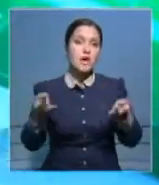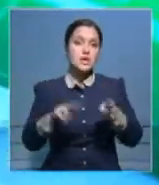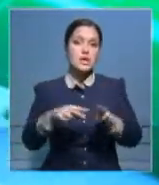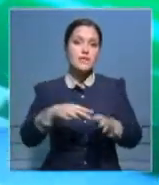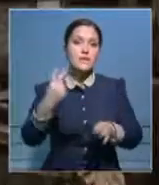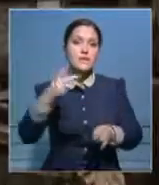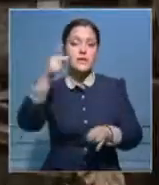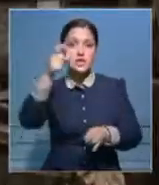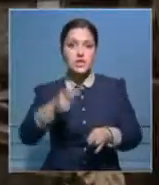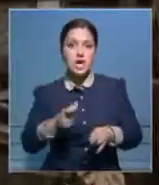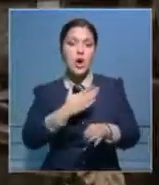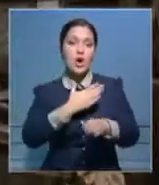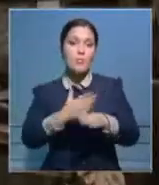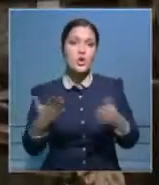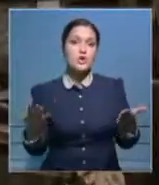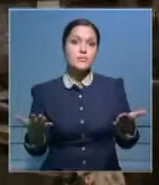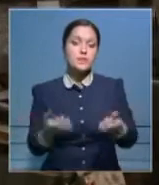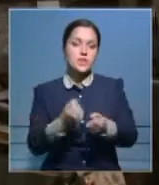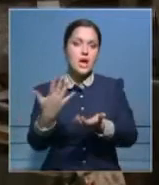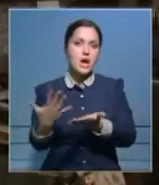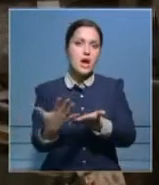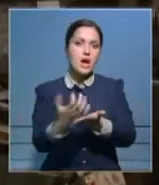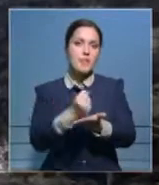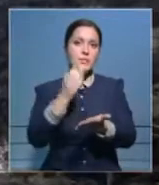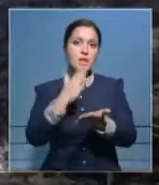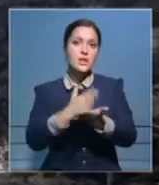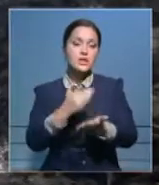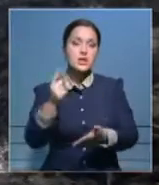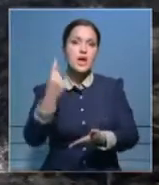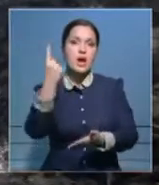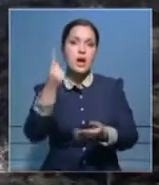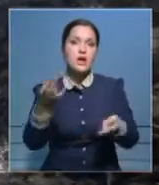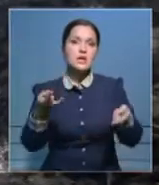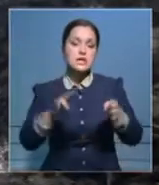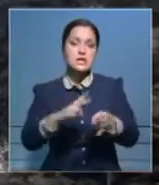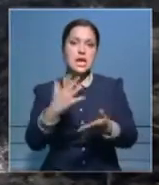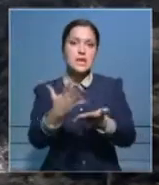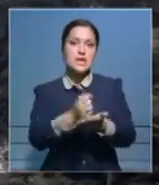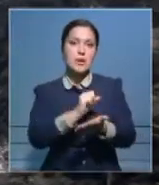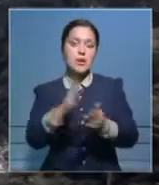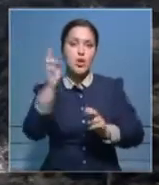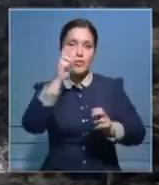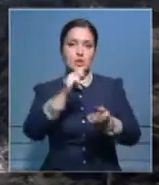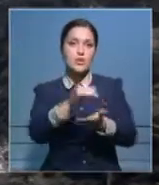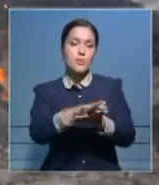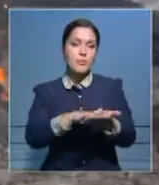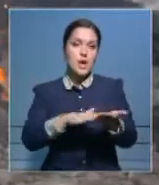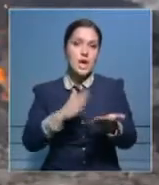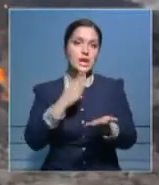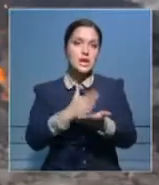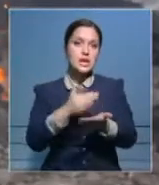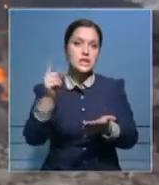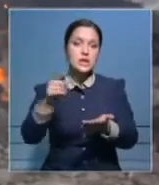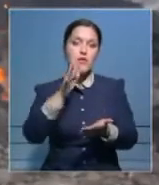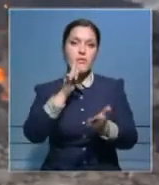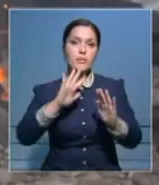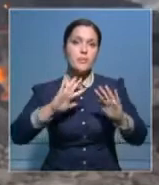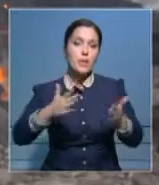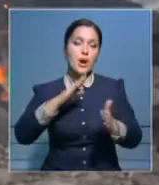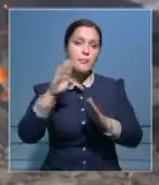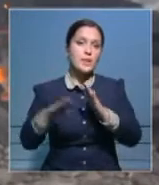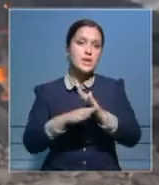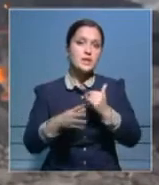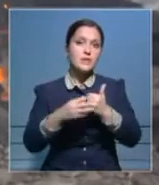землей оказались 22 горняка. Позже спасатели обнаружили тела всех, кроме одного, а его поиски продолжаются. В